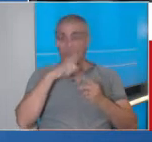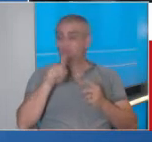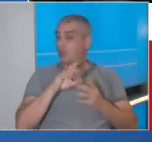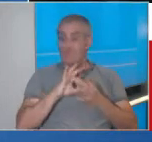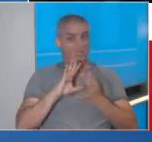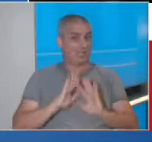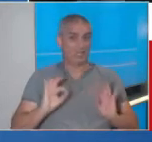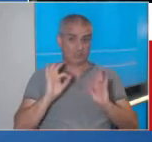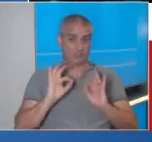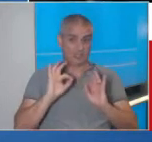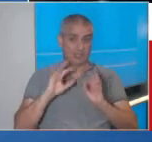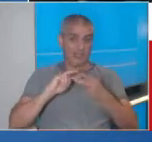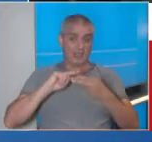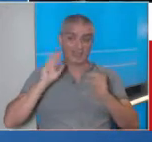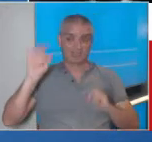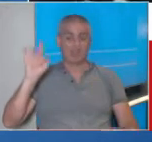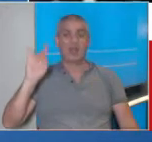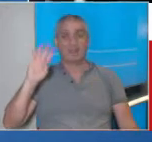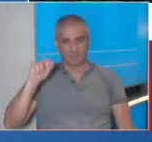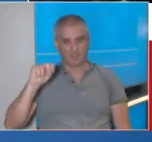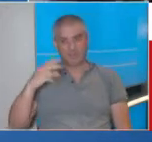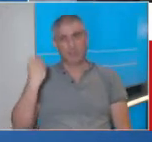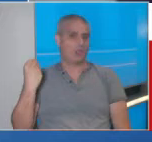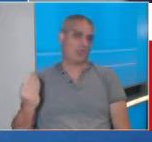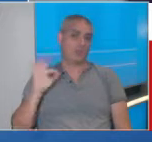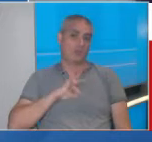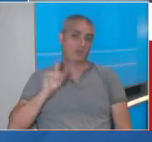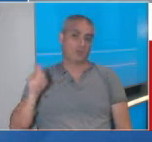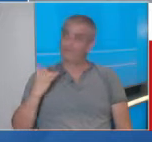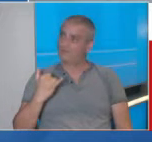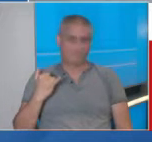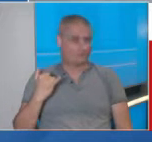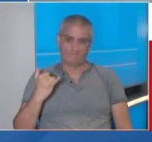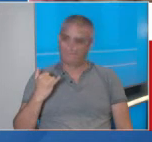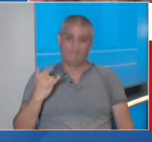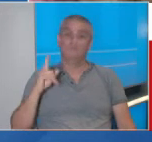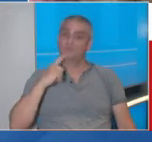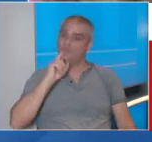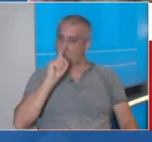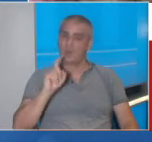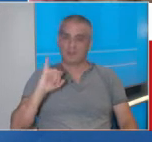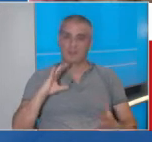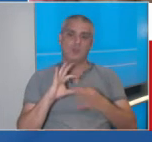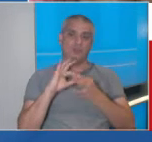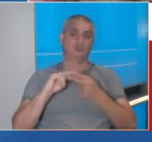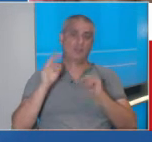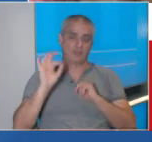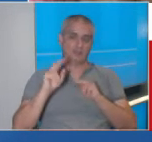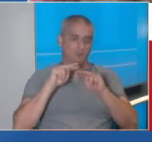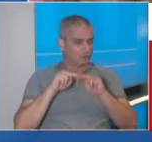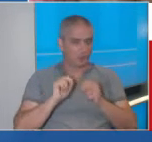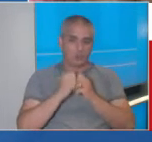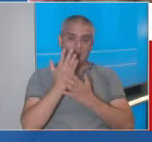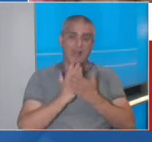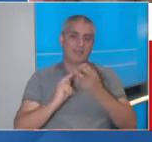קשר ל-DNA של חבני, זה היה לטובתו, אבל כעת זה קושר אולי את ה-DNA שלו, שאריות או